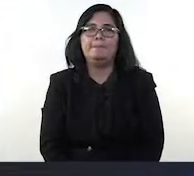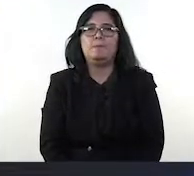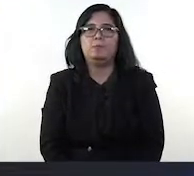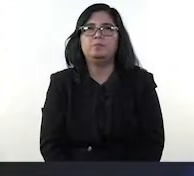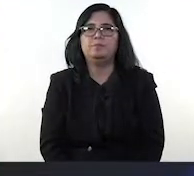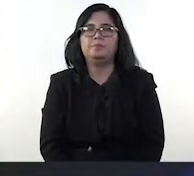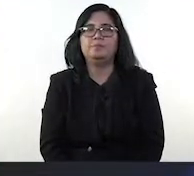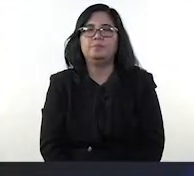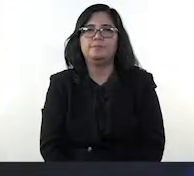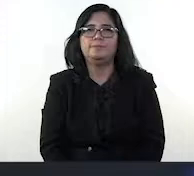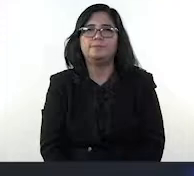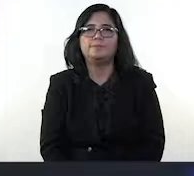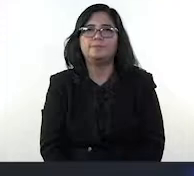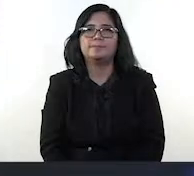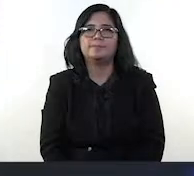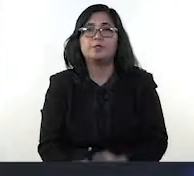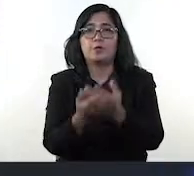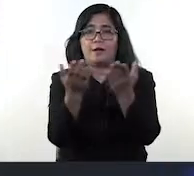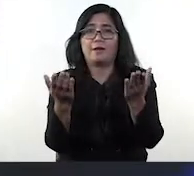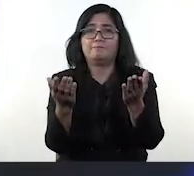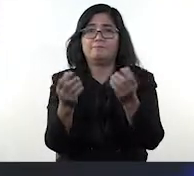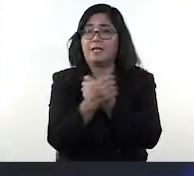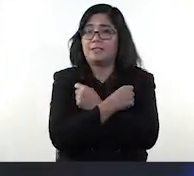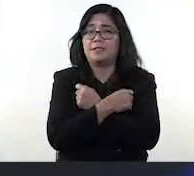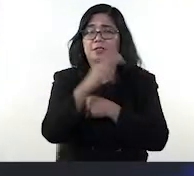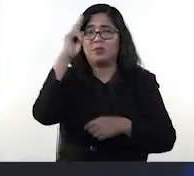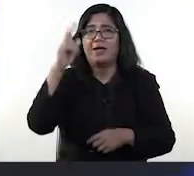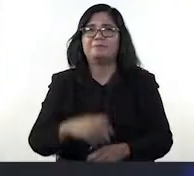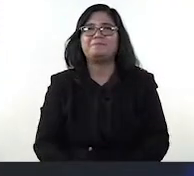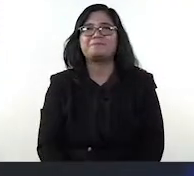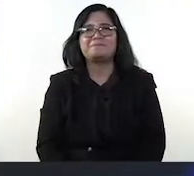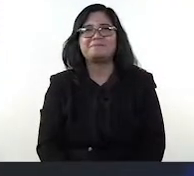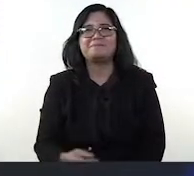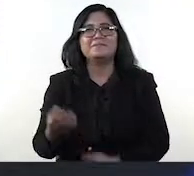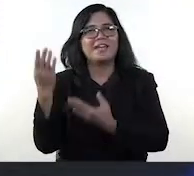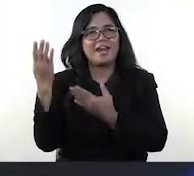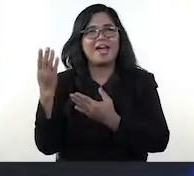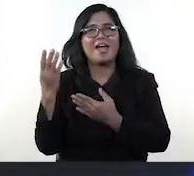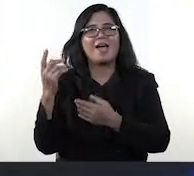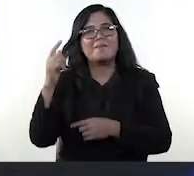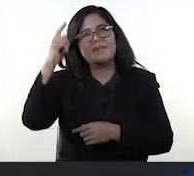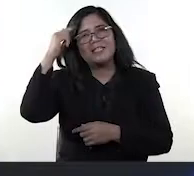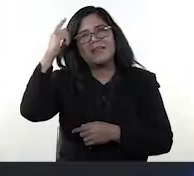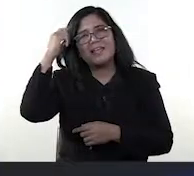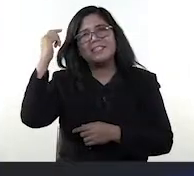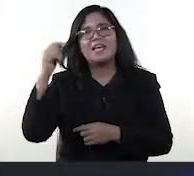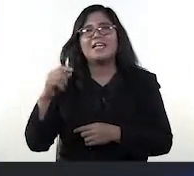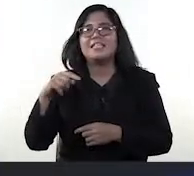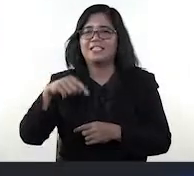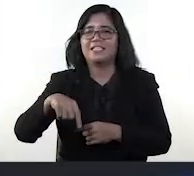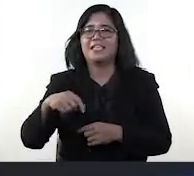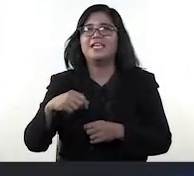jadi diselesaikan selalu Tuhan Hai saya juga sedang belajar belajar di STT Global